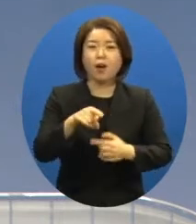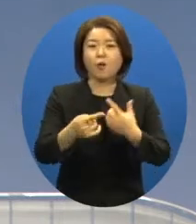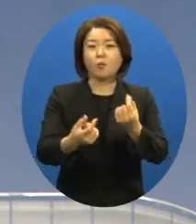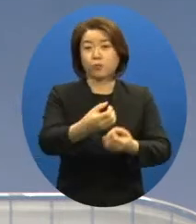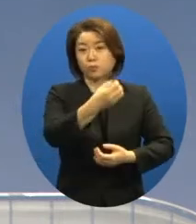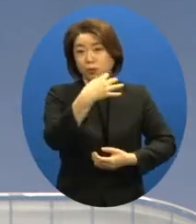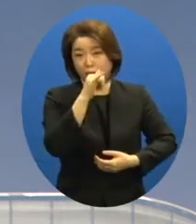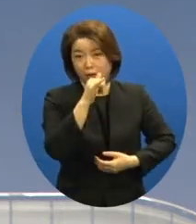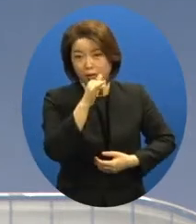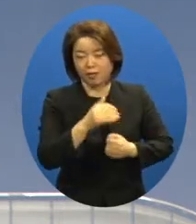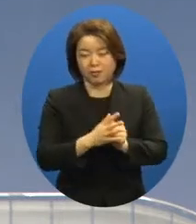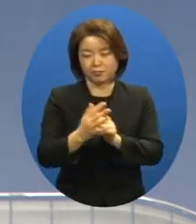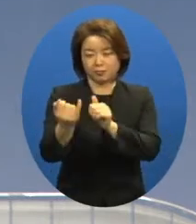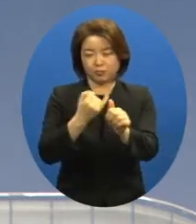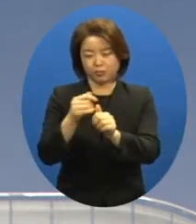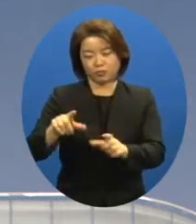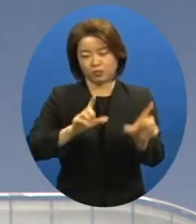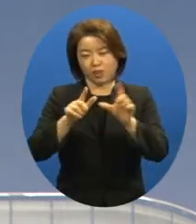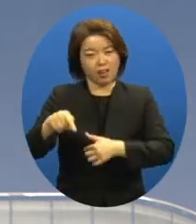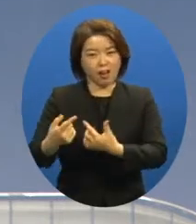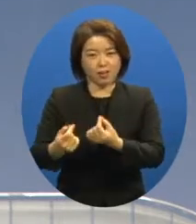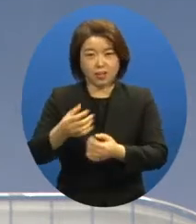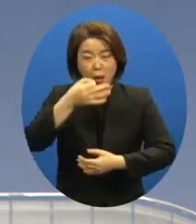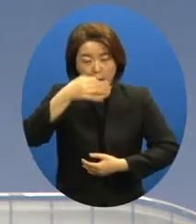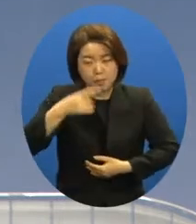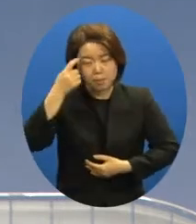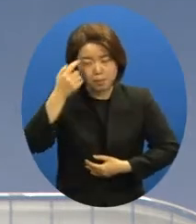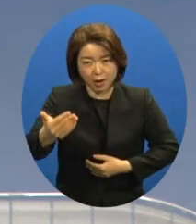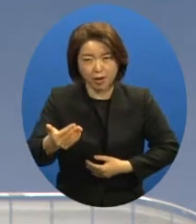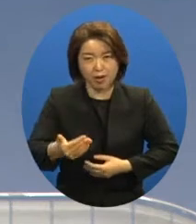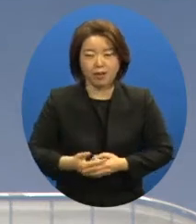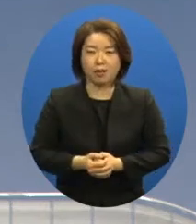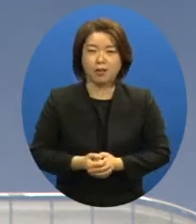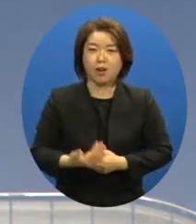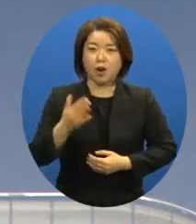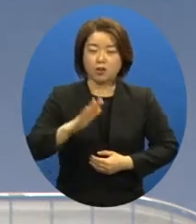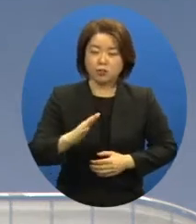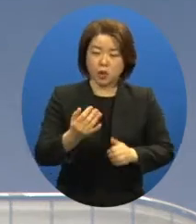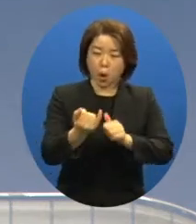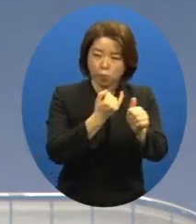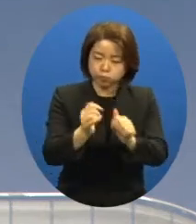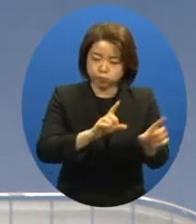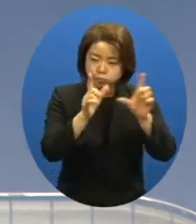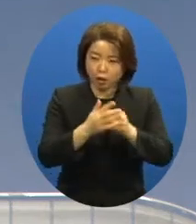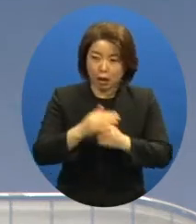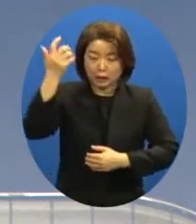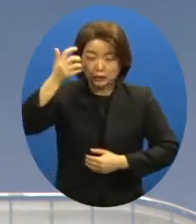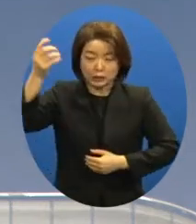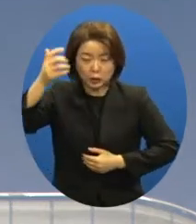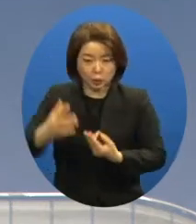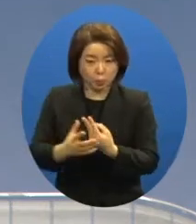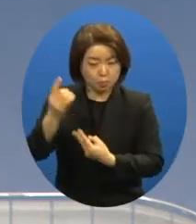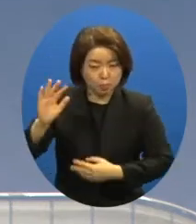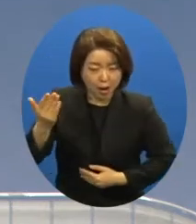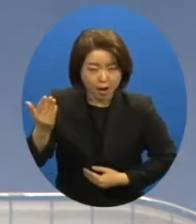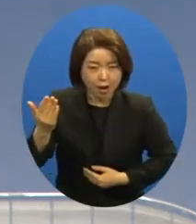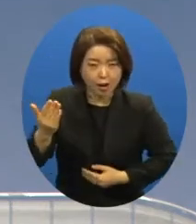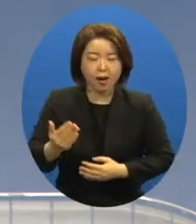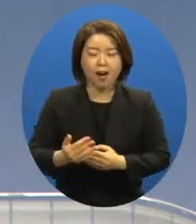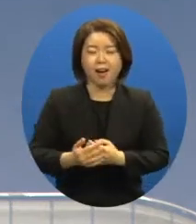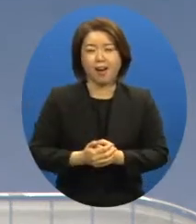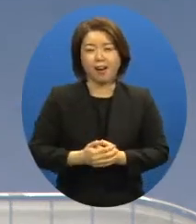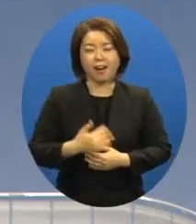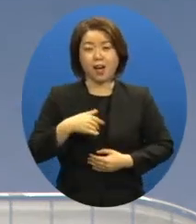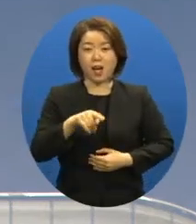했다는 겁니다. 부부 생활이 그렇게 힘들다는 거죠. 그런데 부부 사이에 영적인 동지까지 되라고요? 제가 그